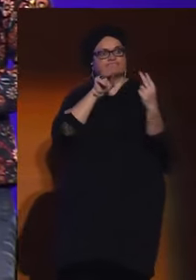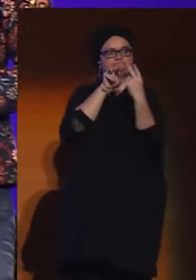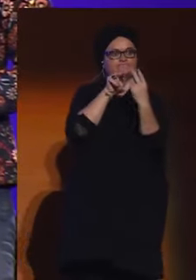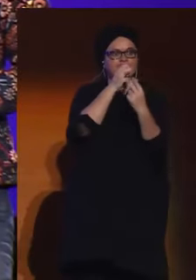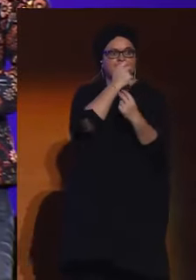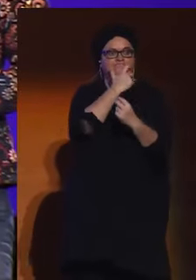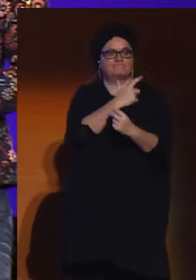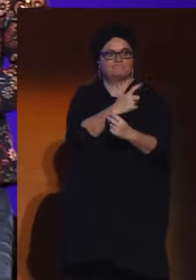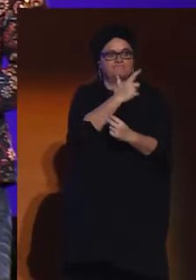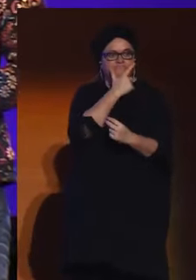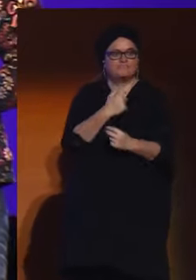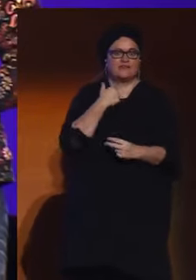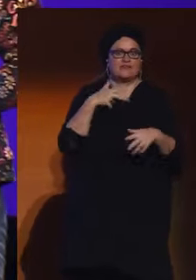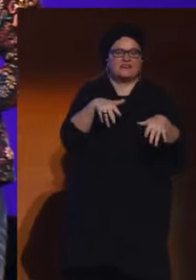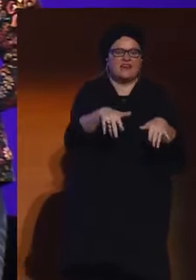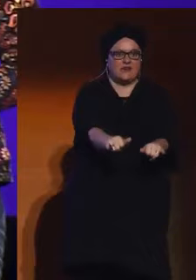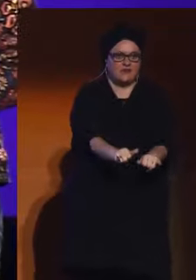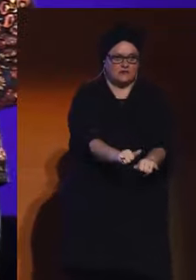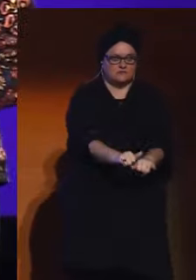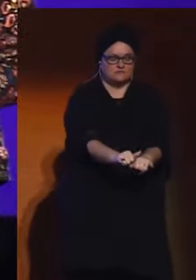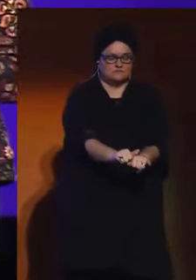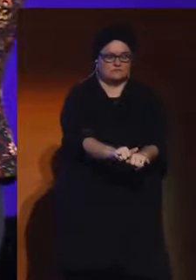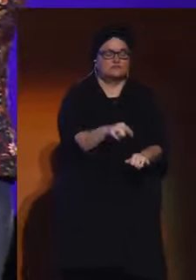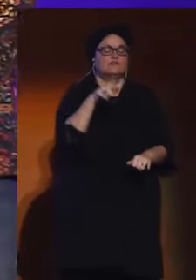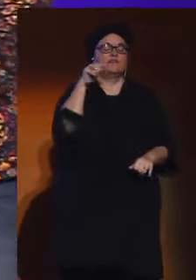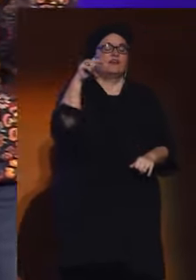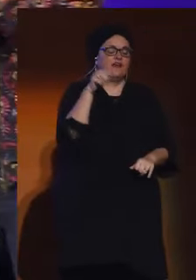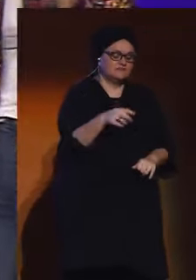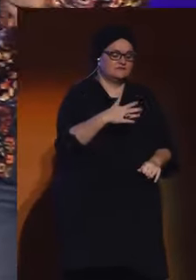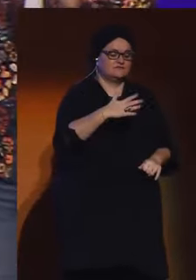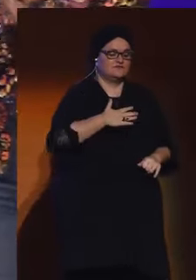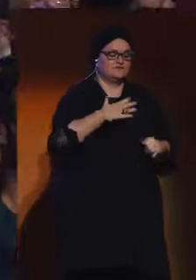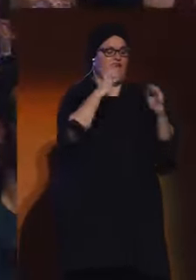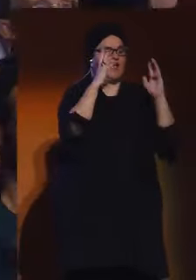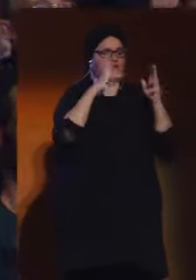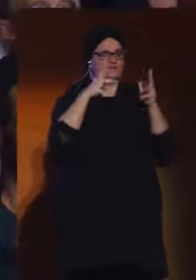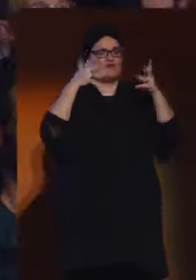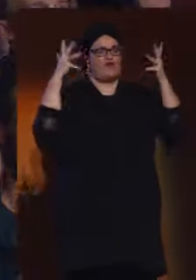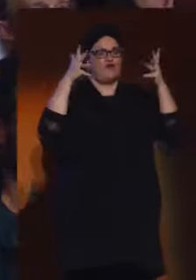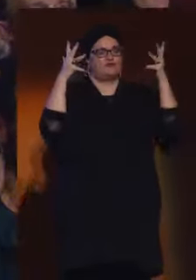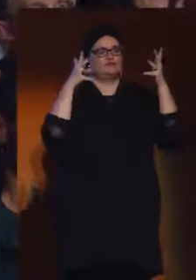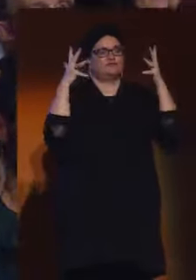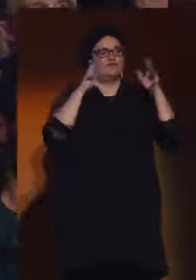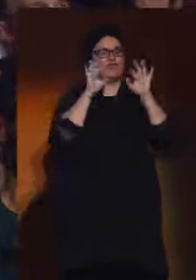izatea irribarrea galdu gabe. Hori da gure administrazio kontseilua.